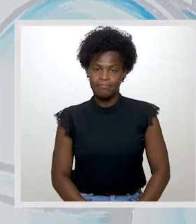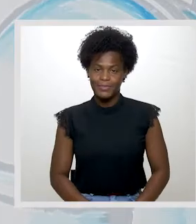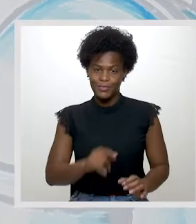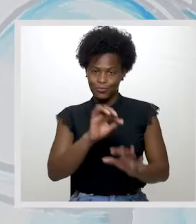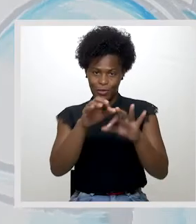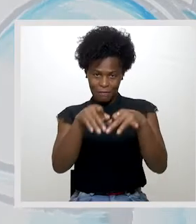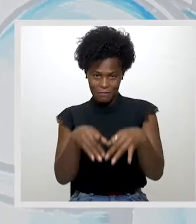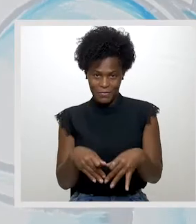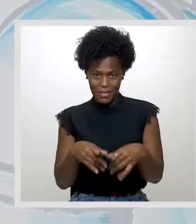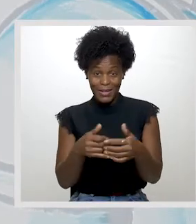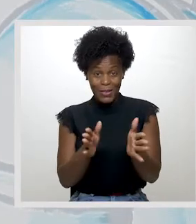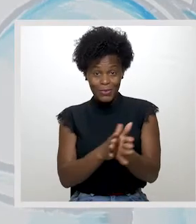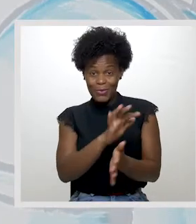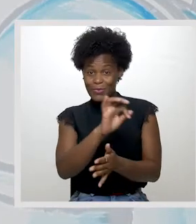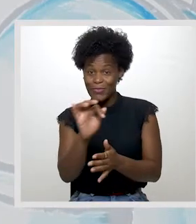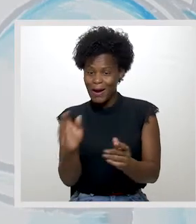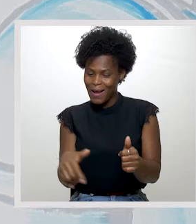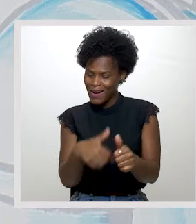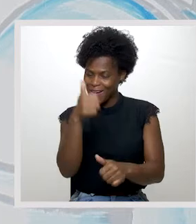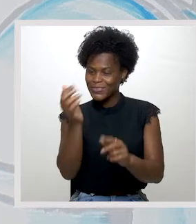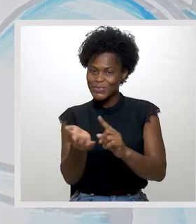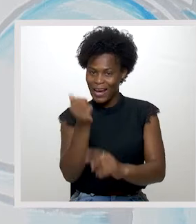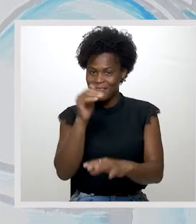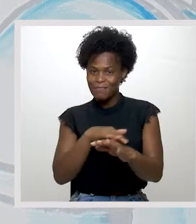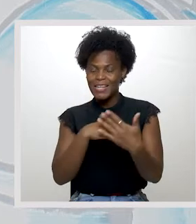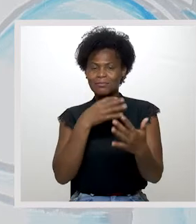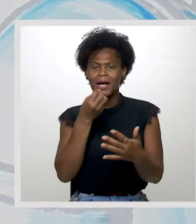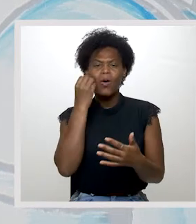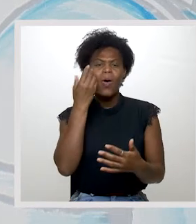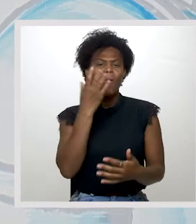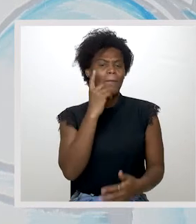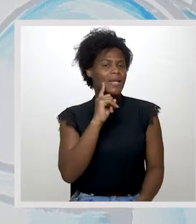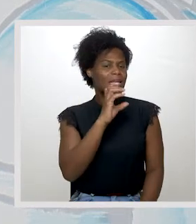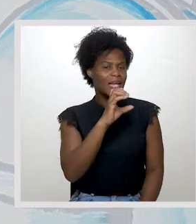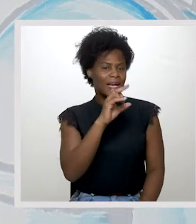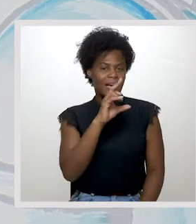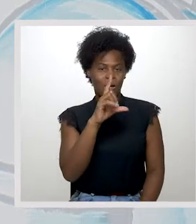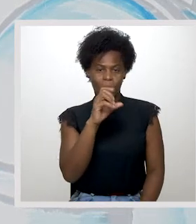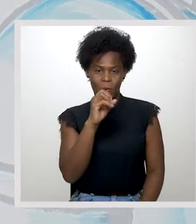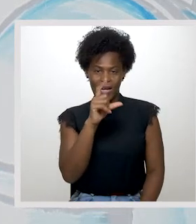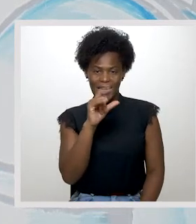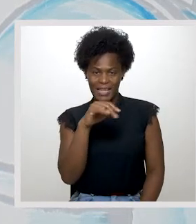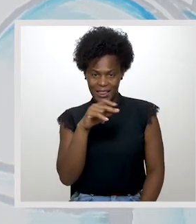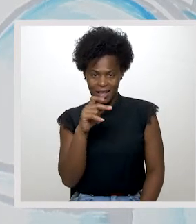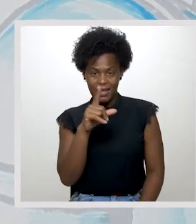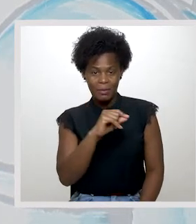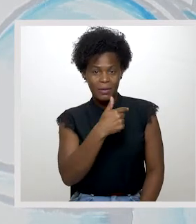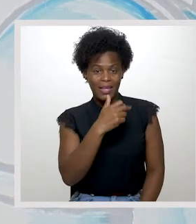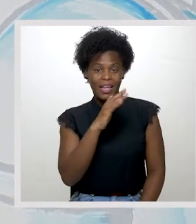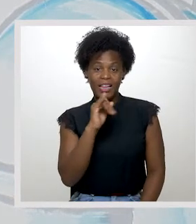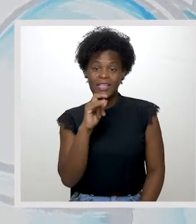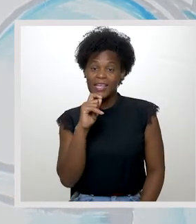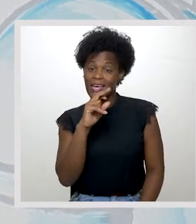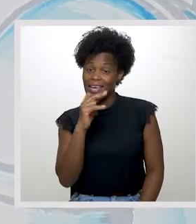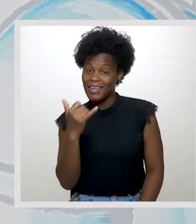C'est fini? Tout le monde a réussi à faire la description de Caroline et Thierry? D'accord, on passe à